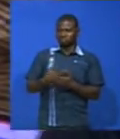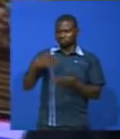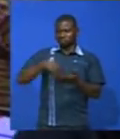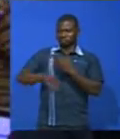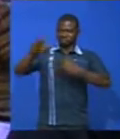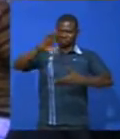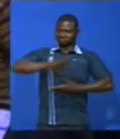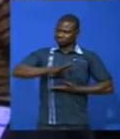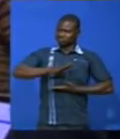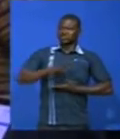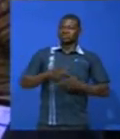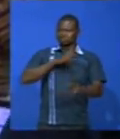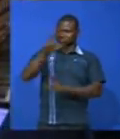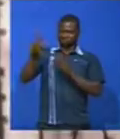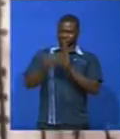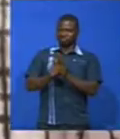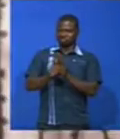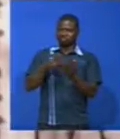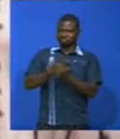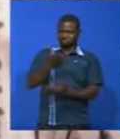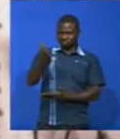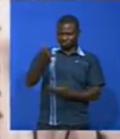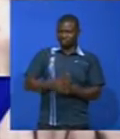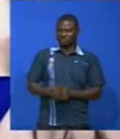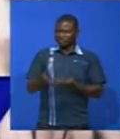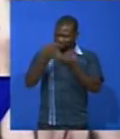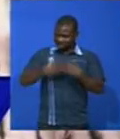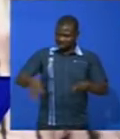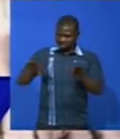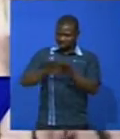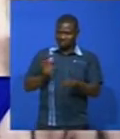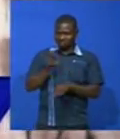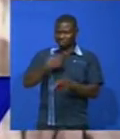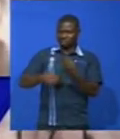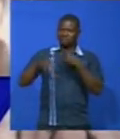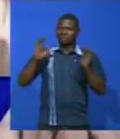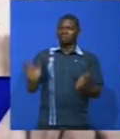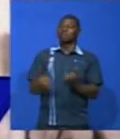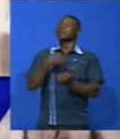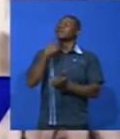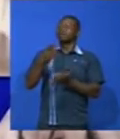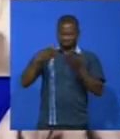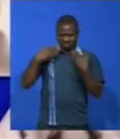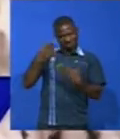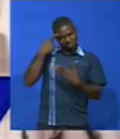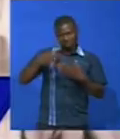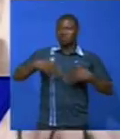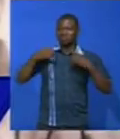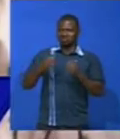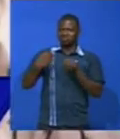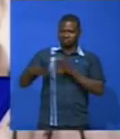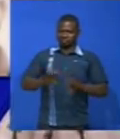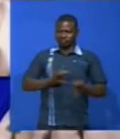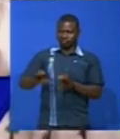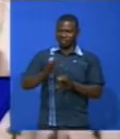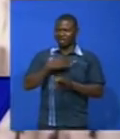clients. C'était important qu'on vienne donc les encourager et leur dire merci pour les efforts qu'ils sont en train de faire et les